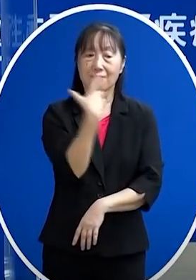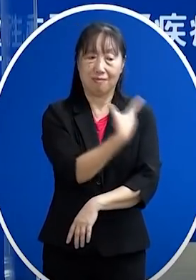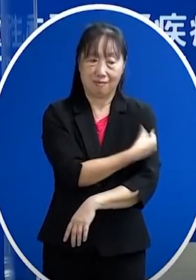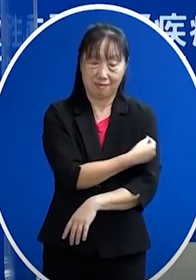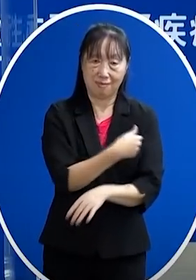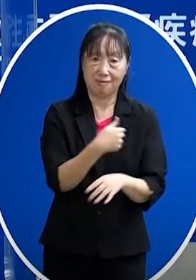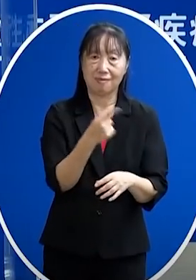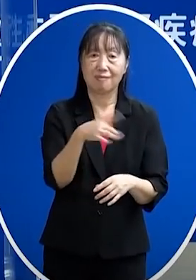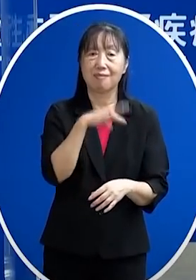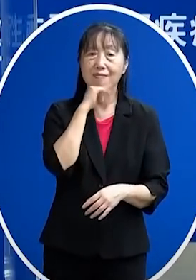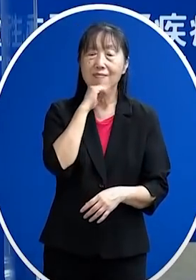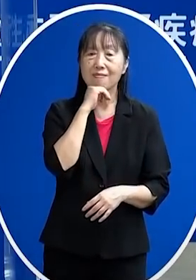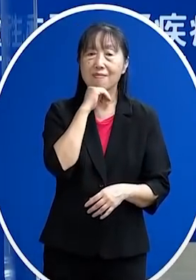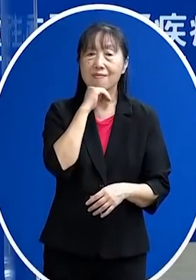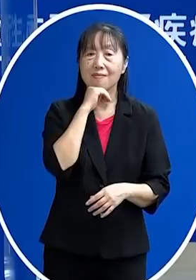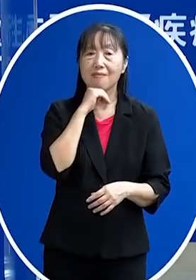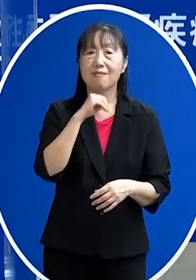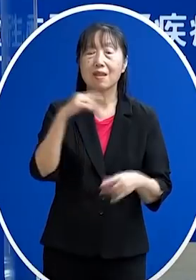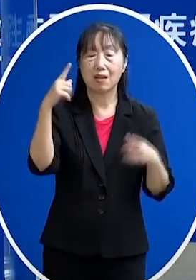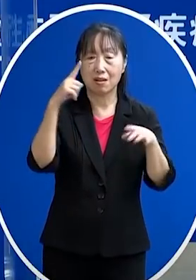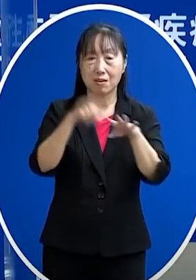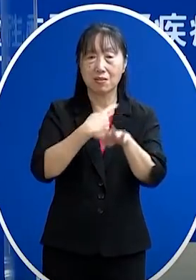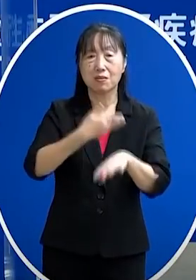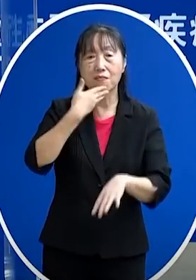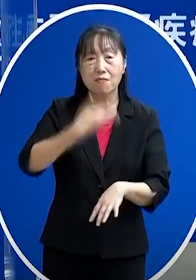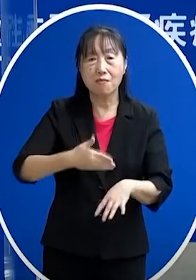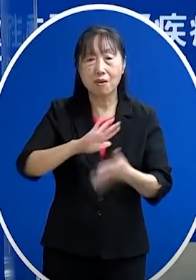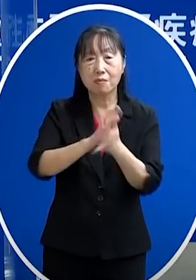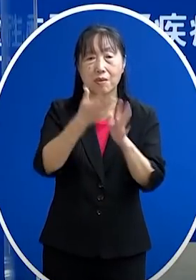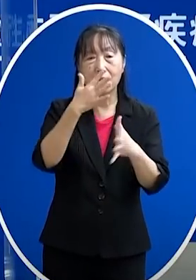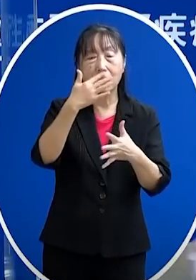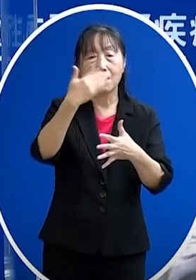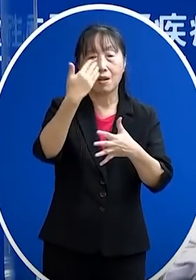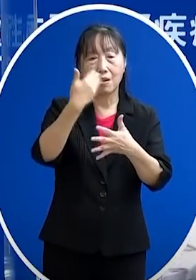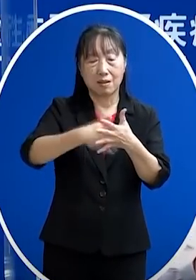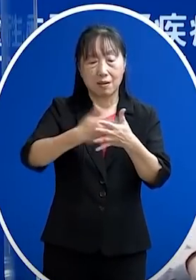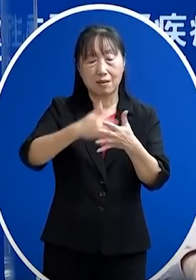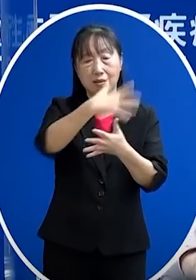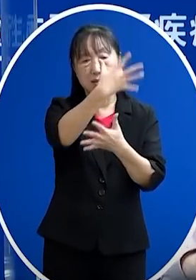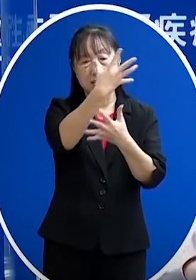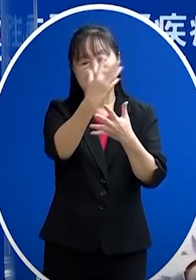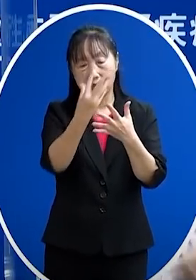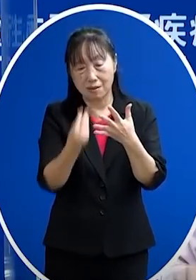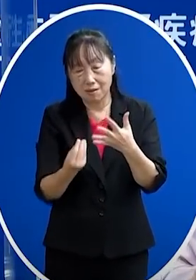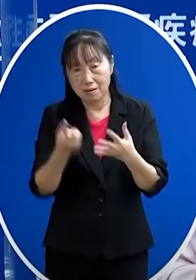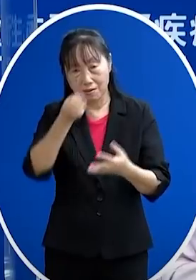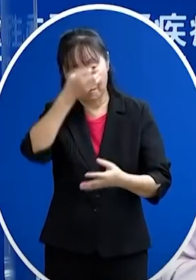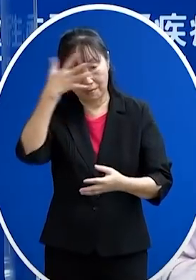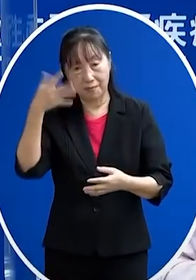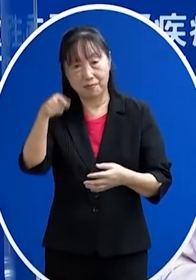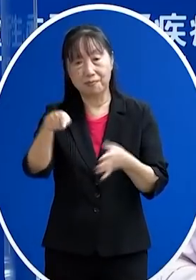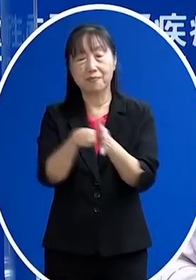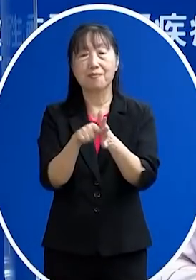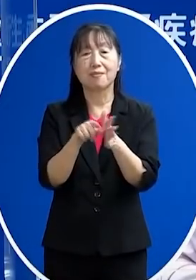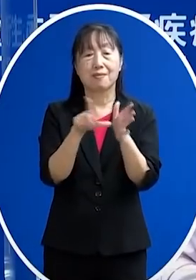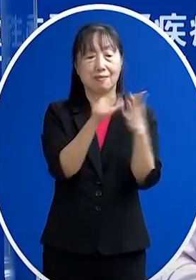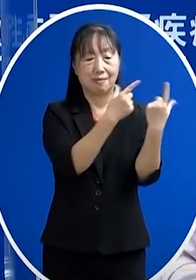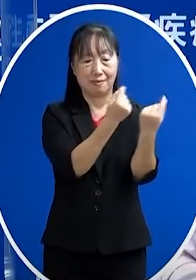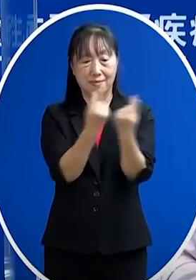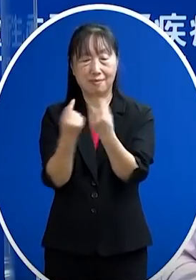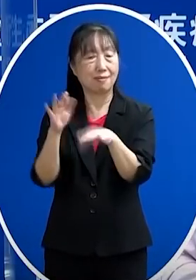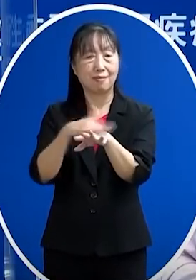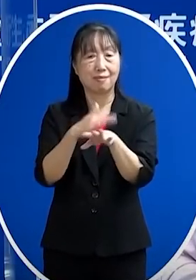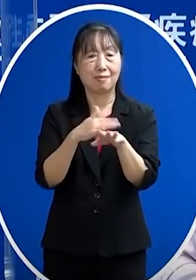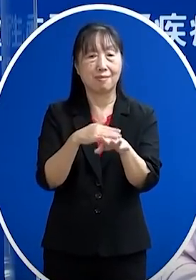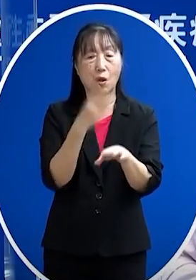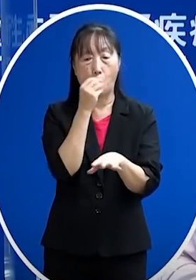年纪相对的比较轻，好，那所以对预约的时间就会来的比较准确，美容来个像你照